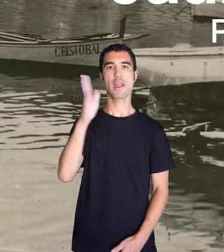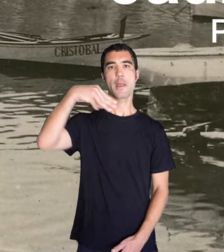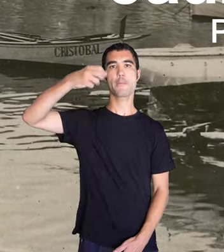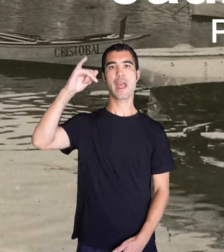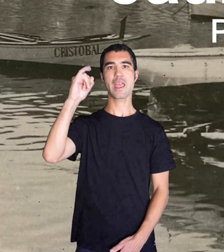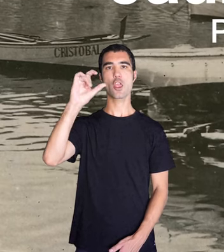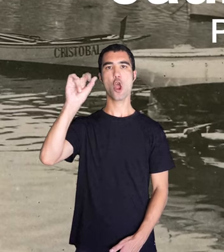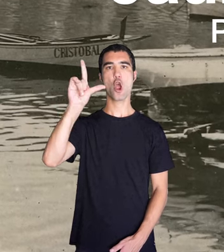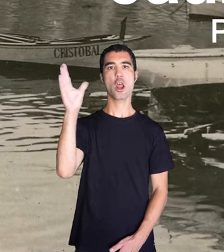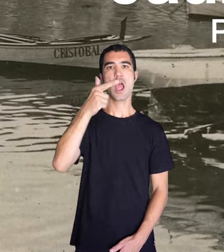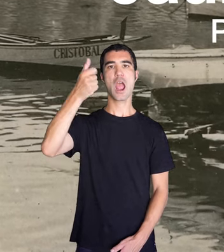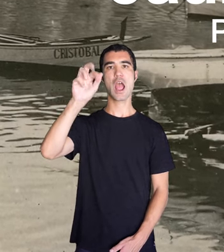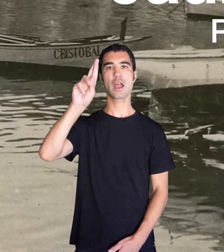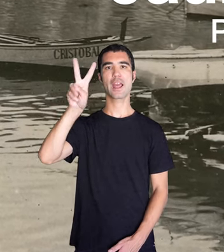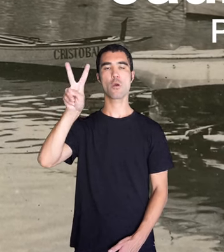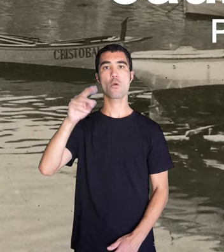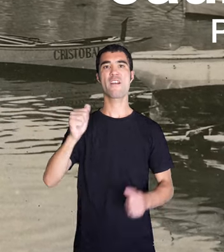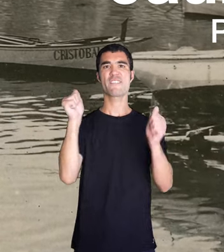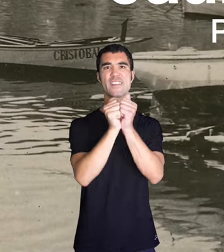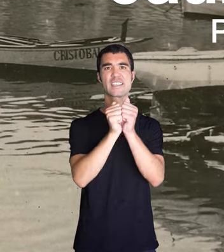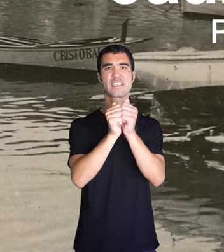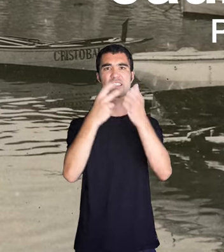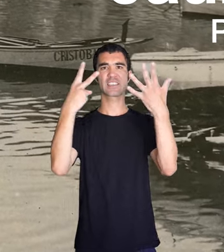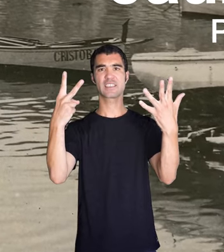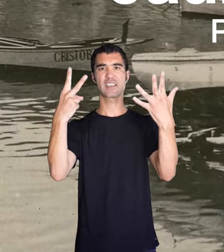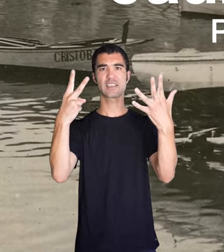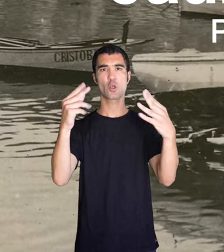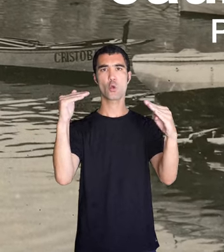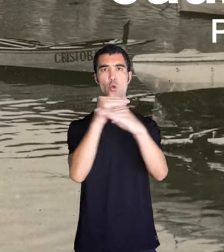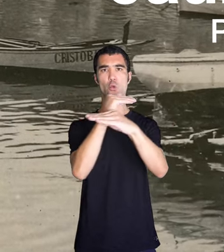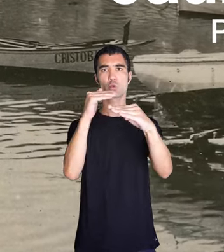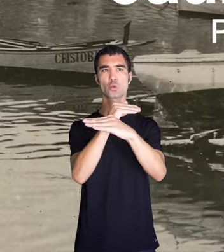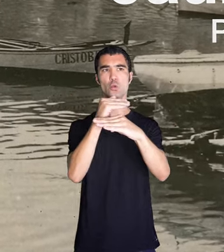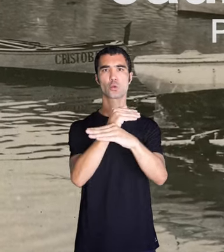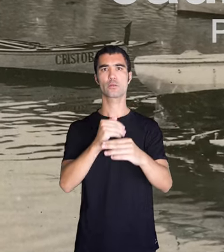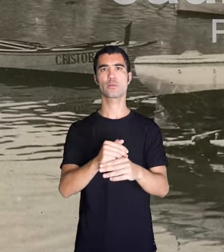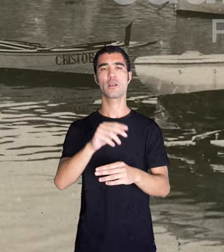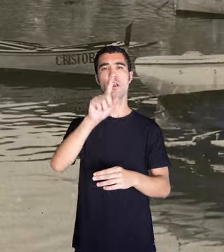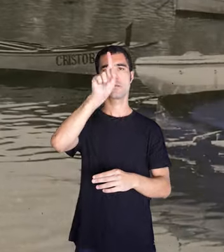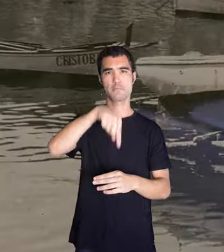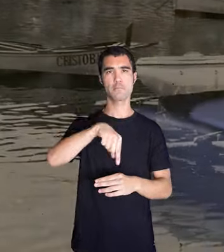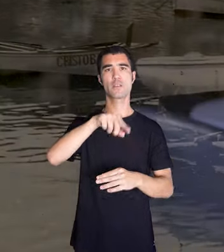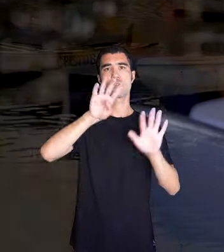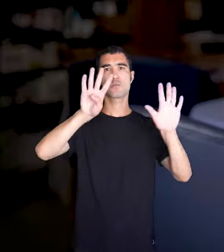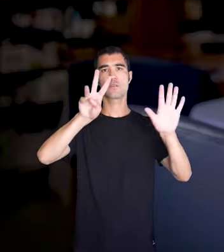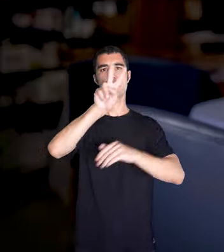Jaume Mayol Garau, 27 d'octubre del 29, en el